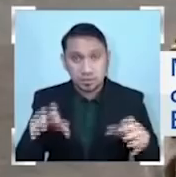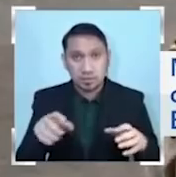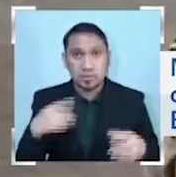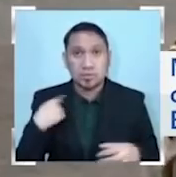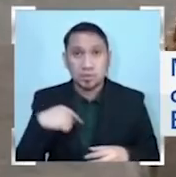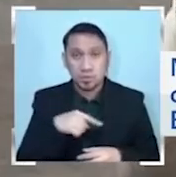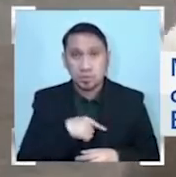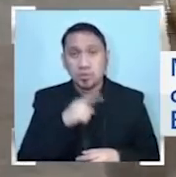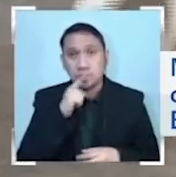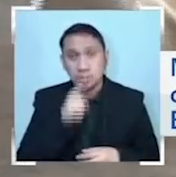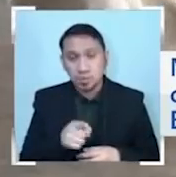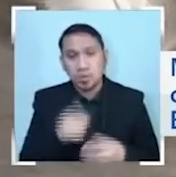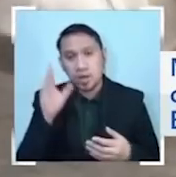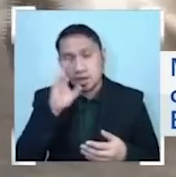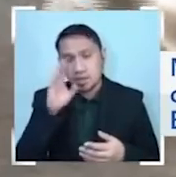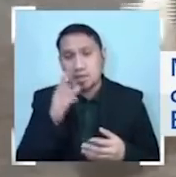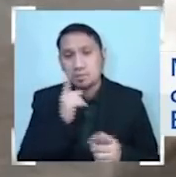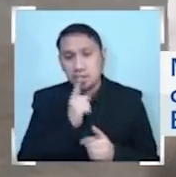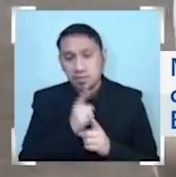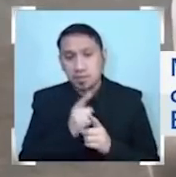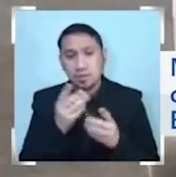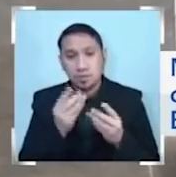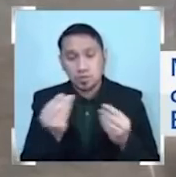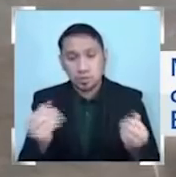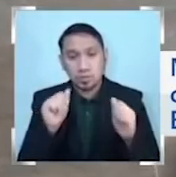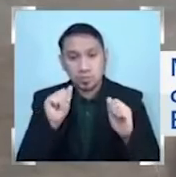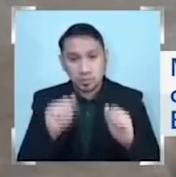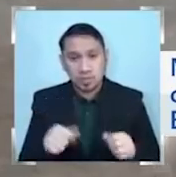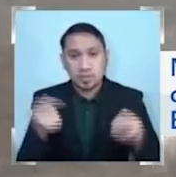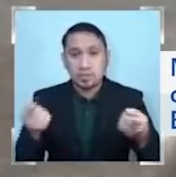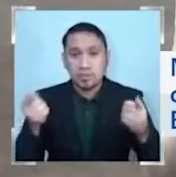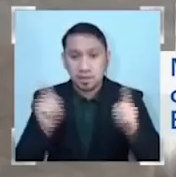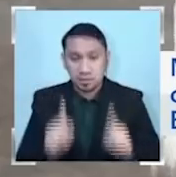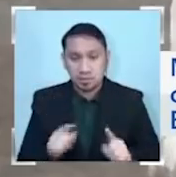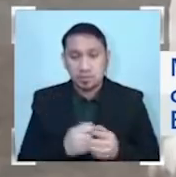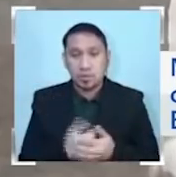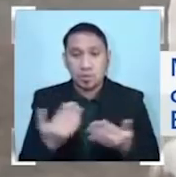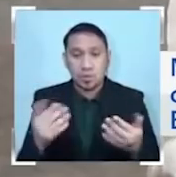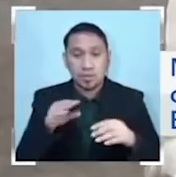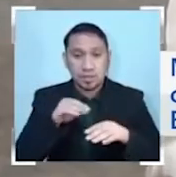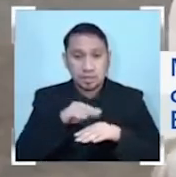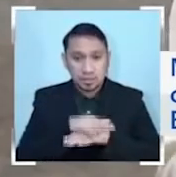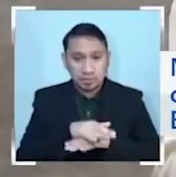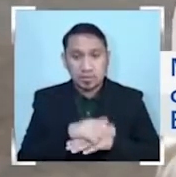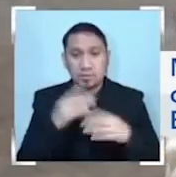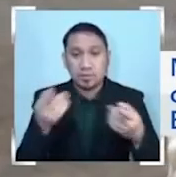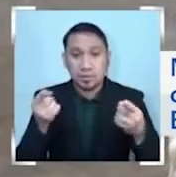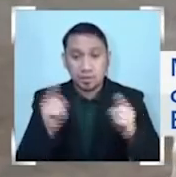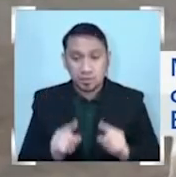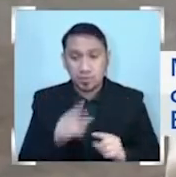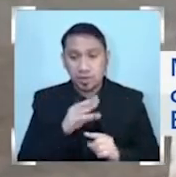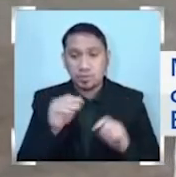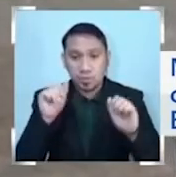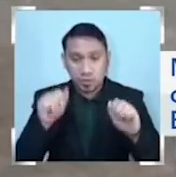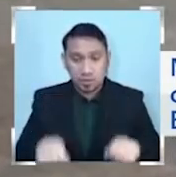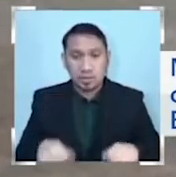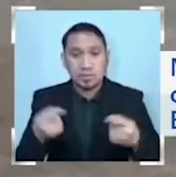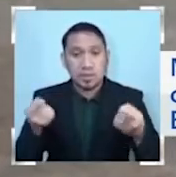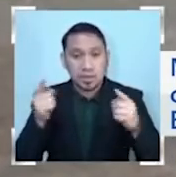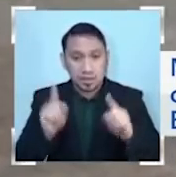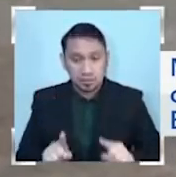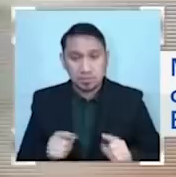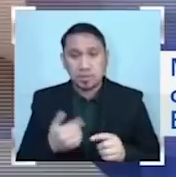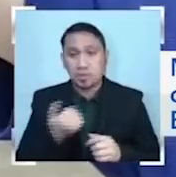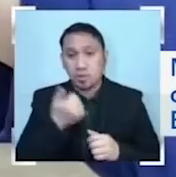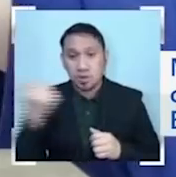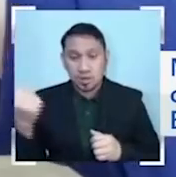na solusyon yung mga posibleng mangyari sa epekto ng magaganap at posibleng maganap sa ibang bahagi